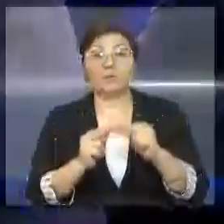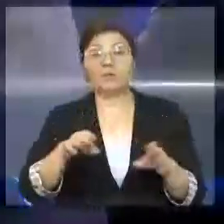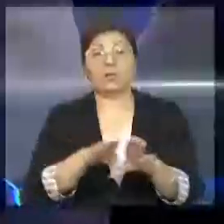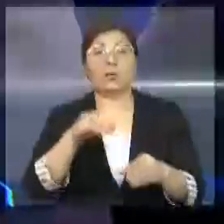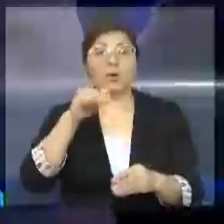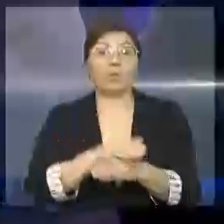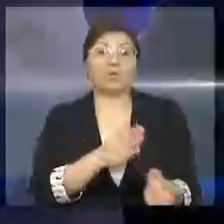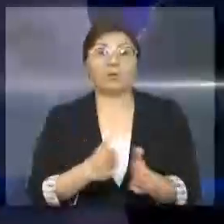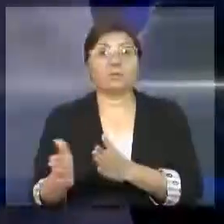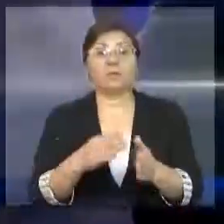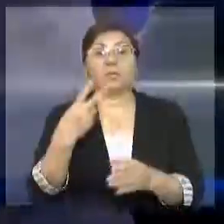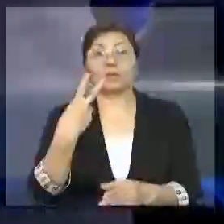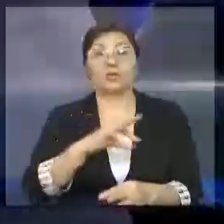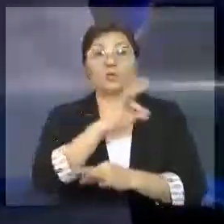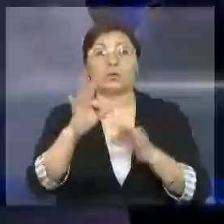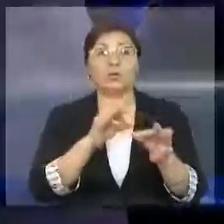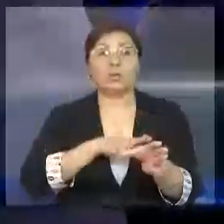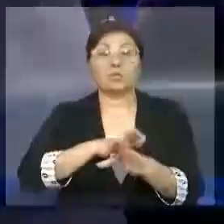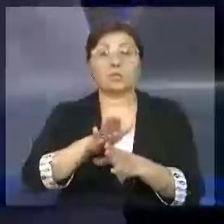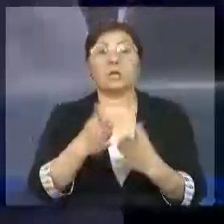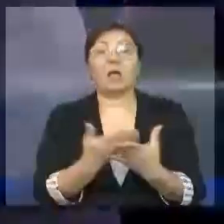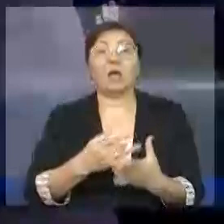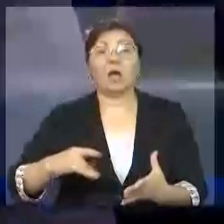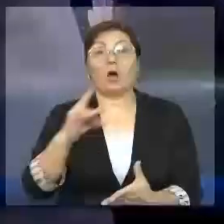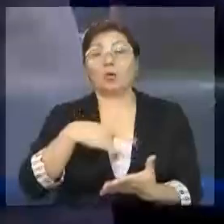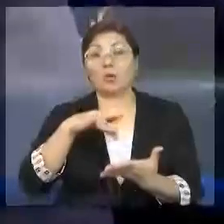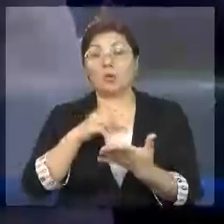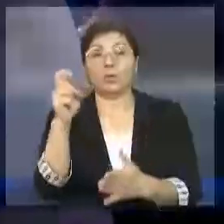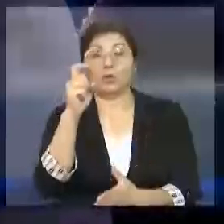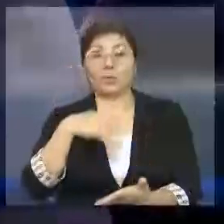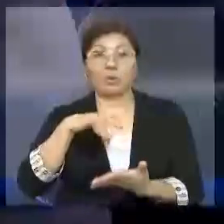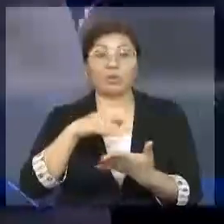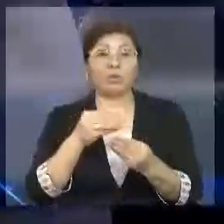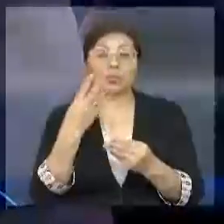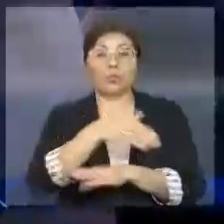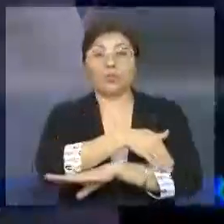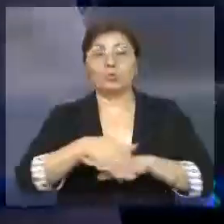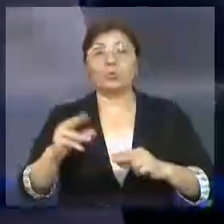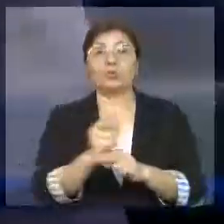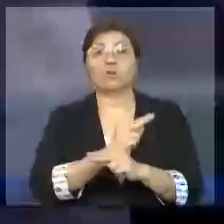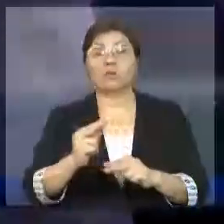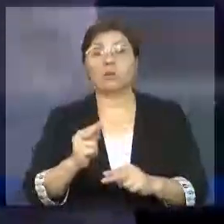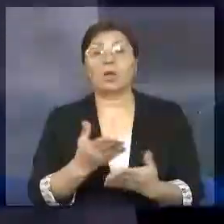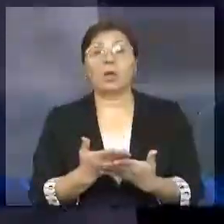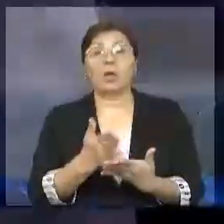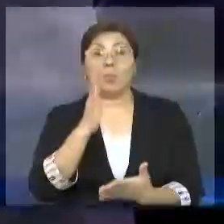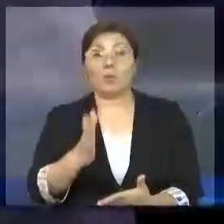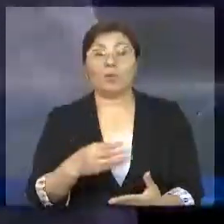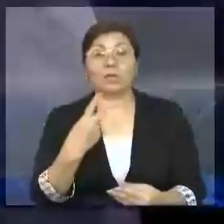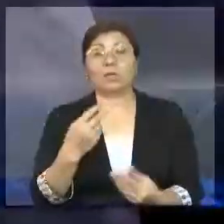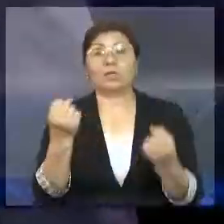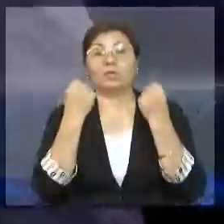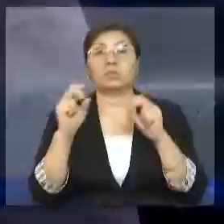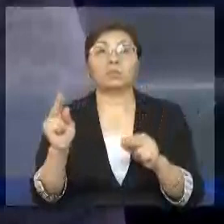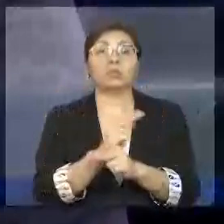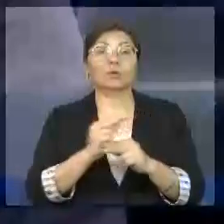жол салу бойынша 20 жобаны жүзеге асырып жатырмыз. Ал аудан орталығы Хромтау қаласында 14 көше жөндеуден өтеді. Сонымен қатар екі спорттық кешен